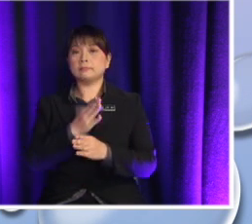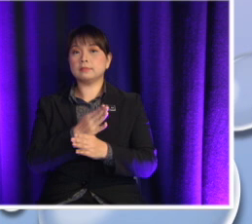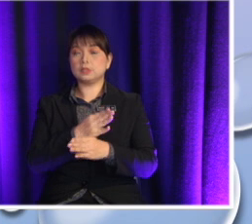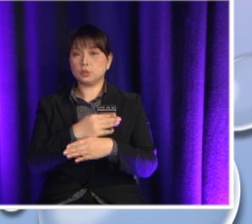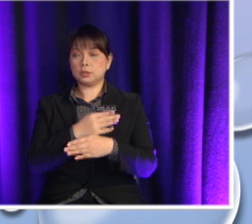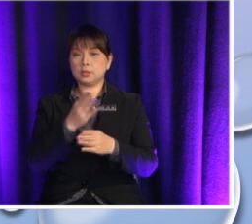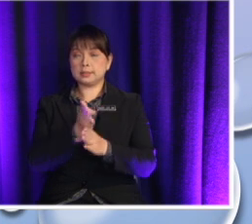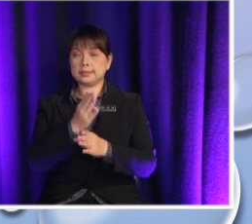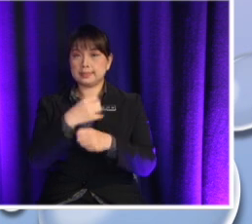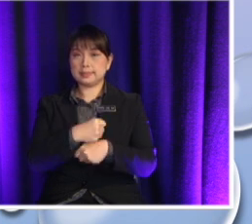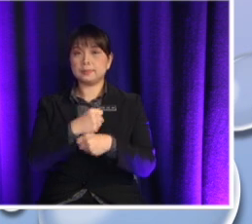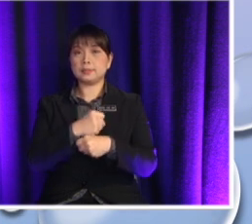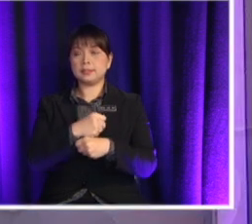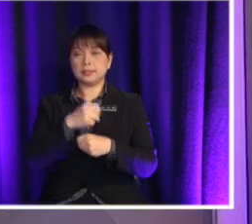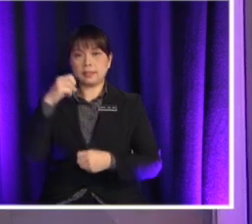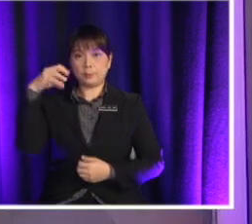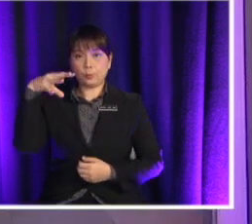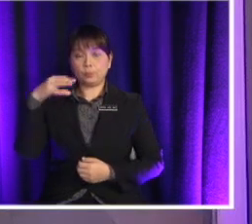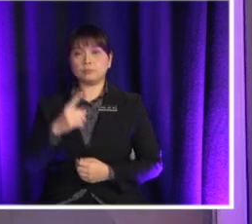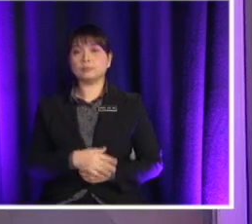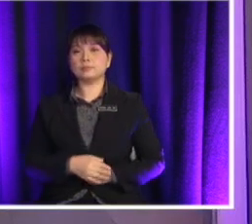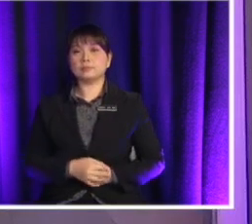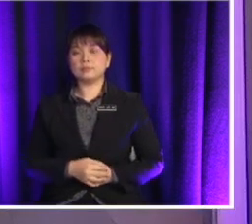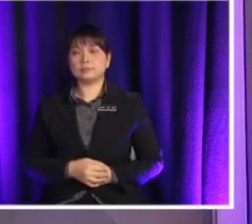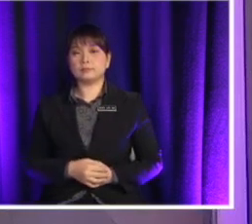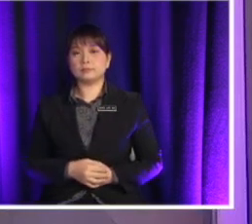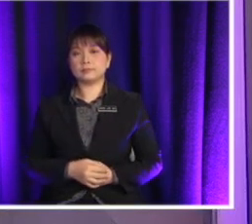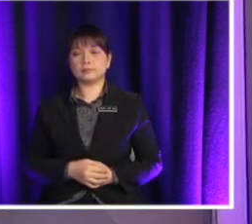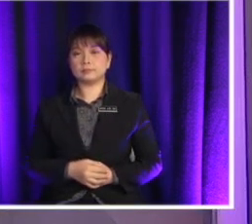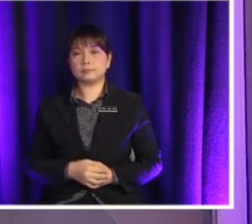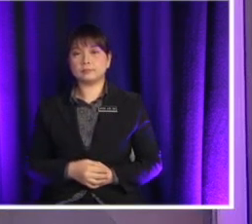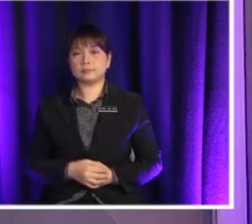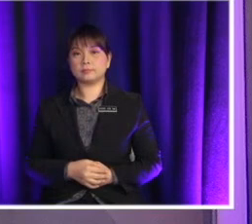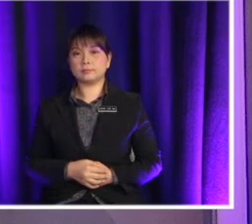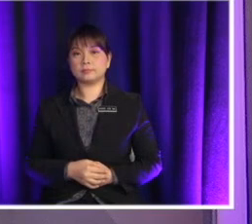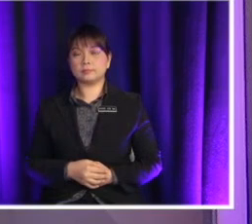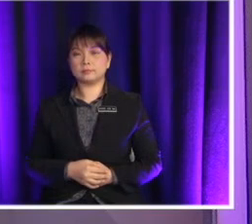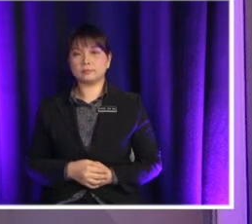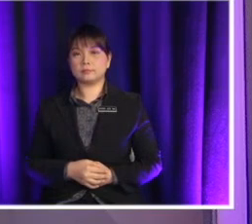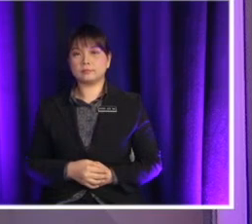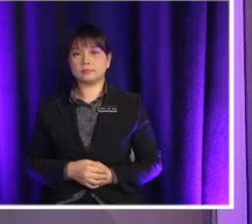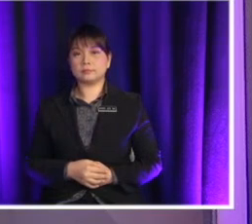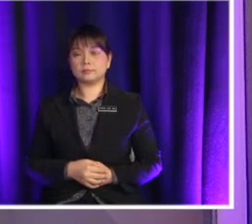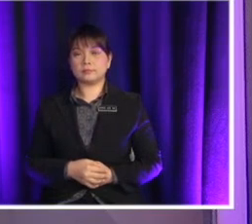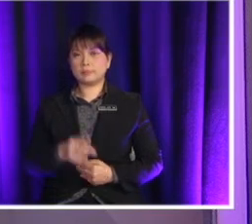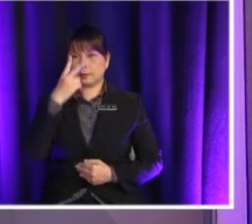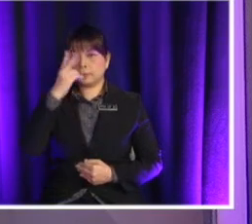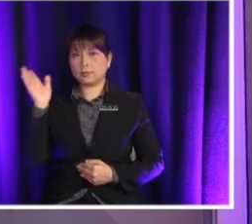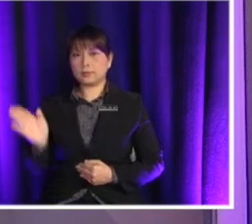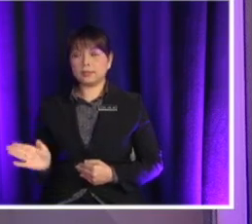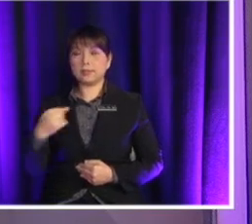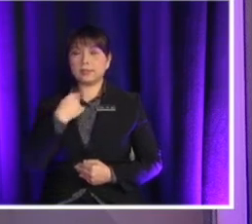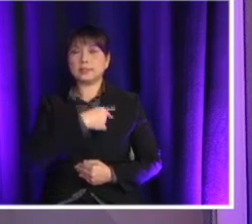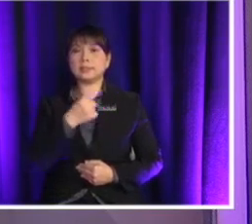cikgu. Okey. So sini anode kita sambungkan R3. So kaki R3 sini kita tahu pengalih. So sini kita dah bersambung, sini